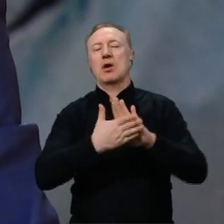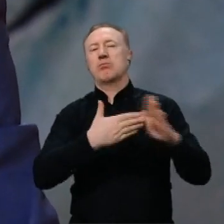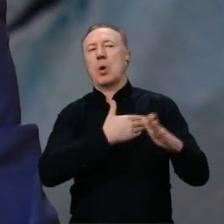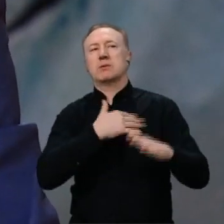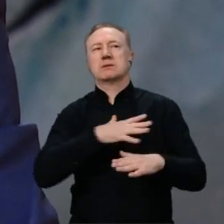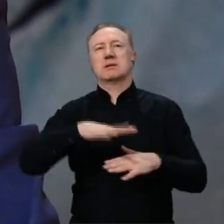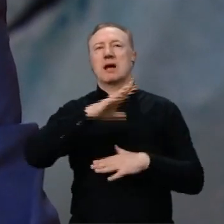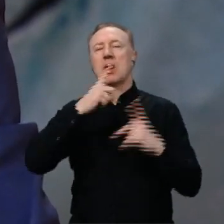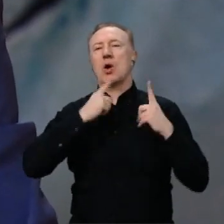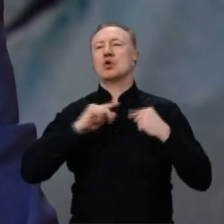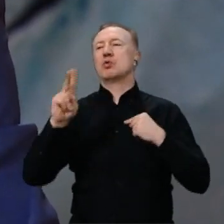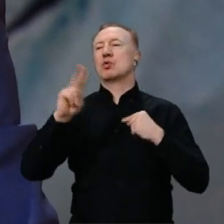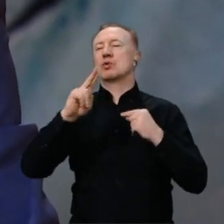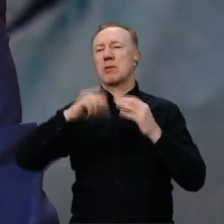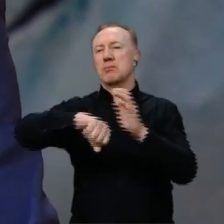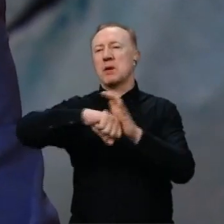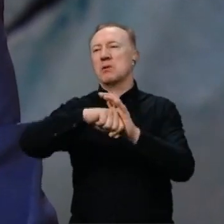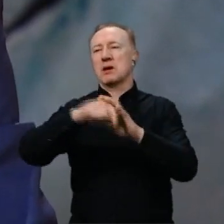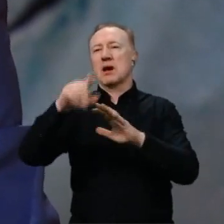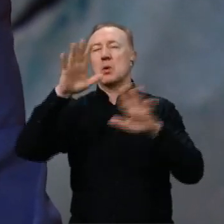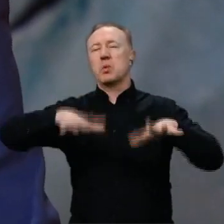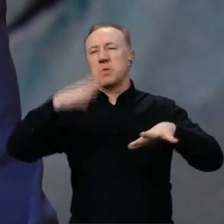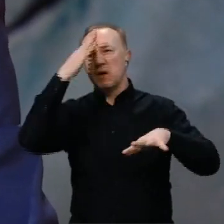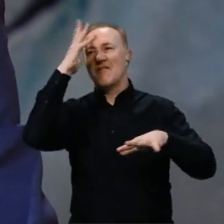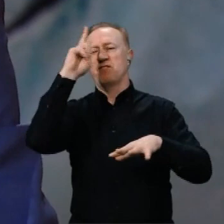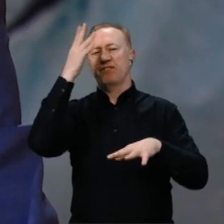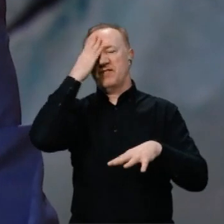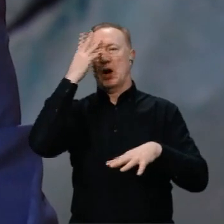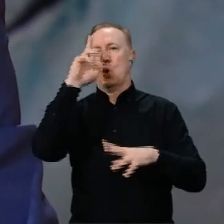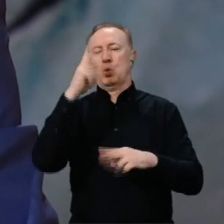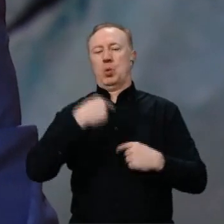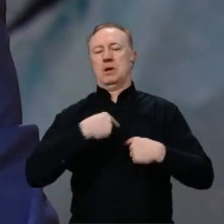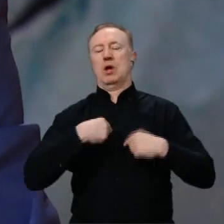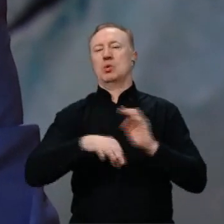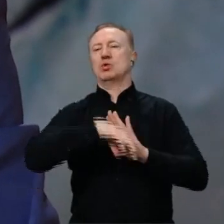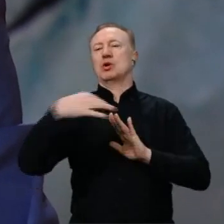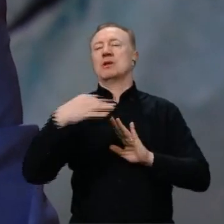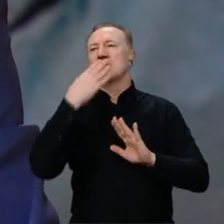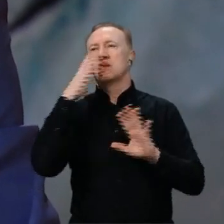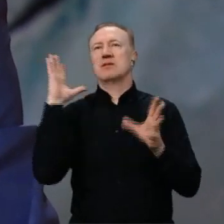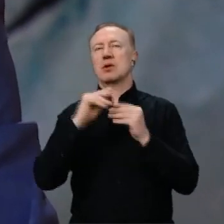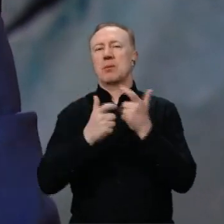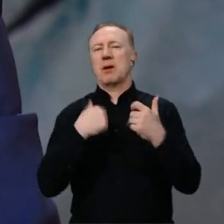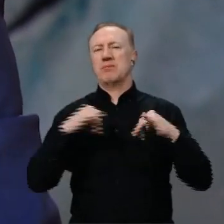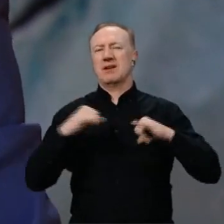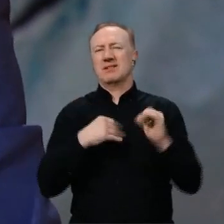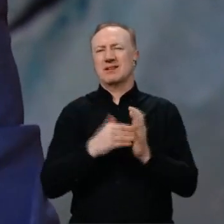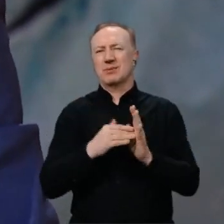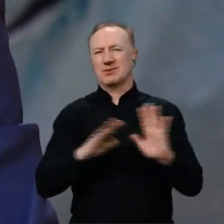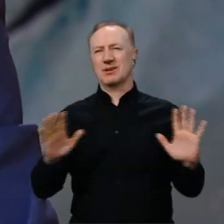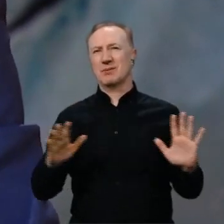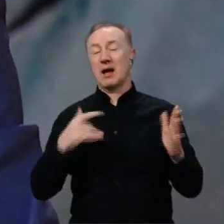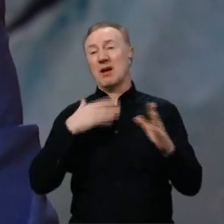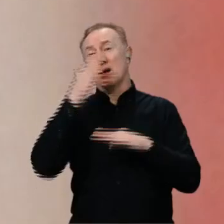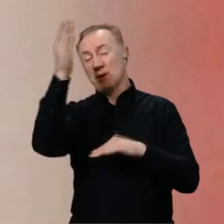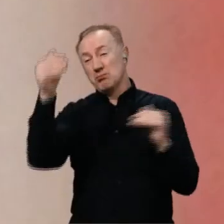ci, co siedzą w piłce, wiedzą, kim jestem i co robiłem do tej pory, to myślę, że tu menedżer nie jest mi potrzebny, ale kto wie, jak to